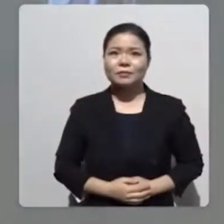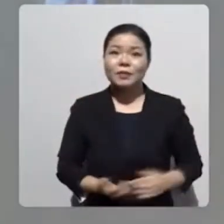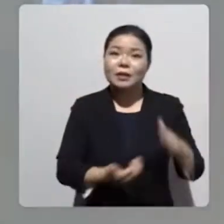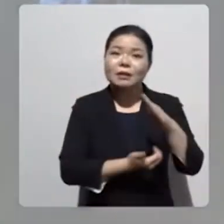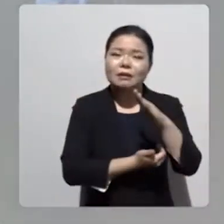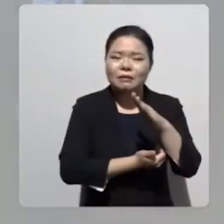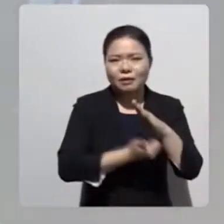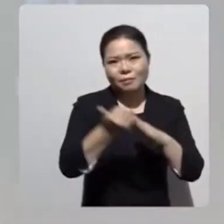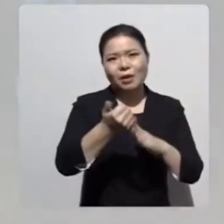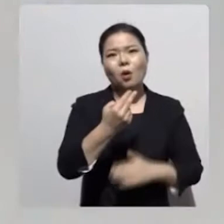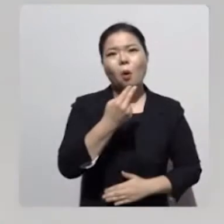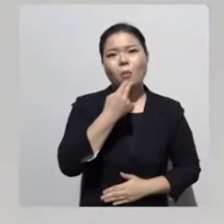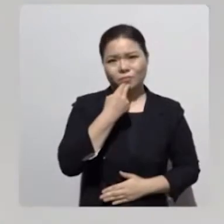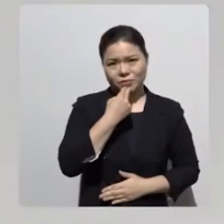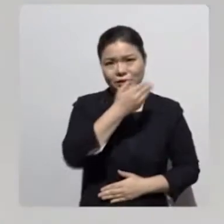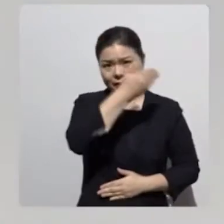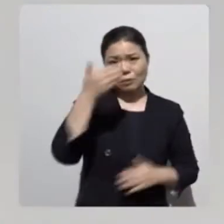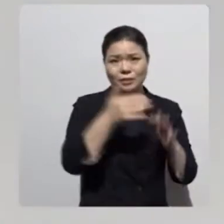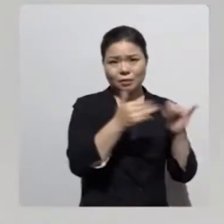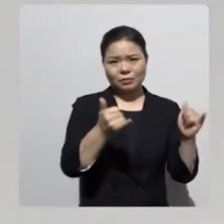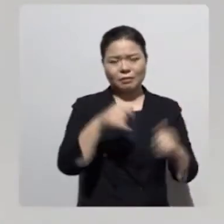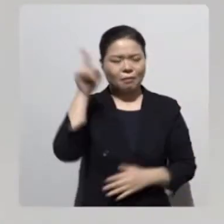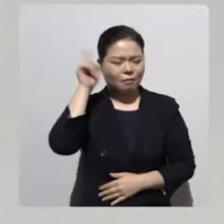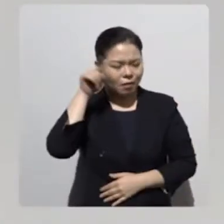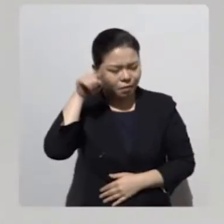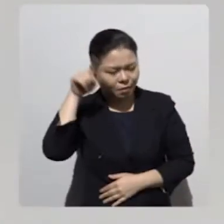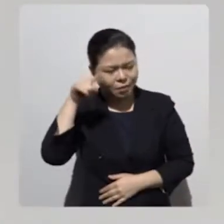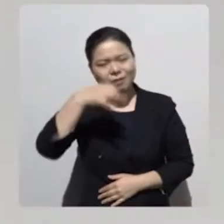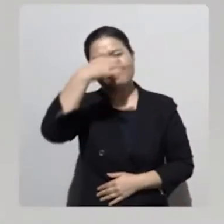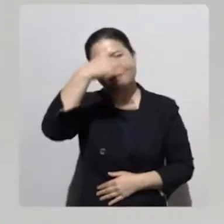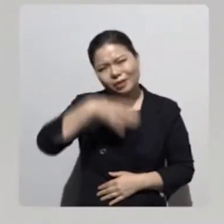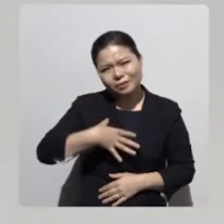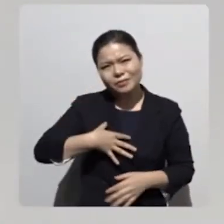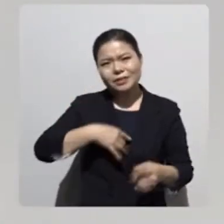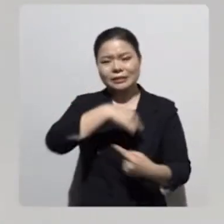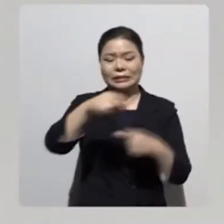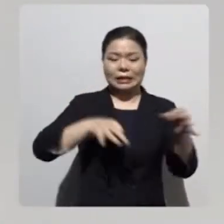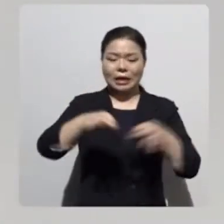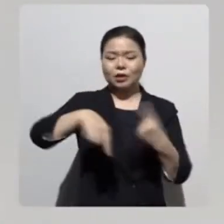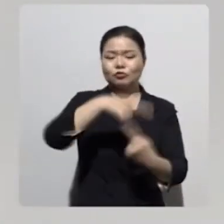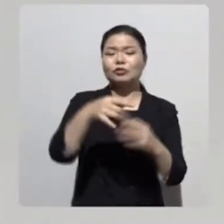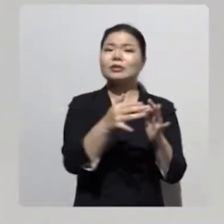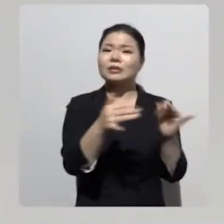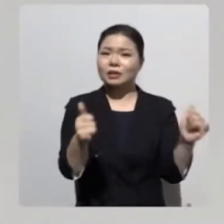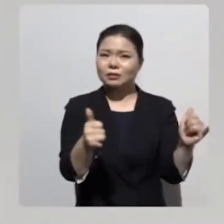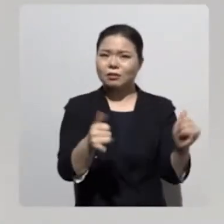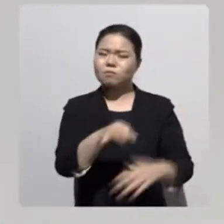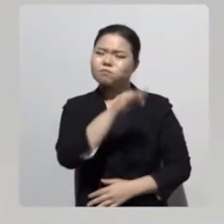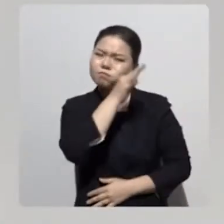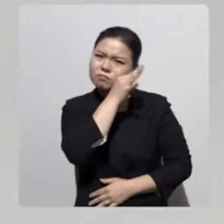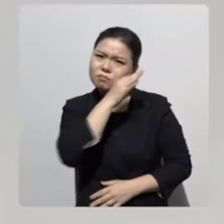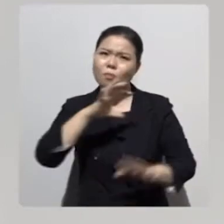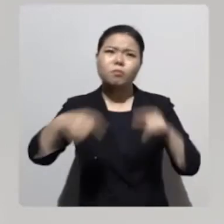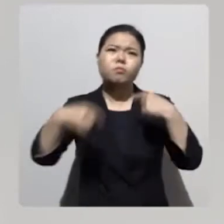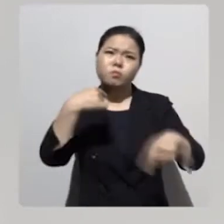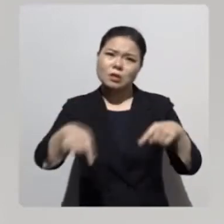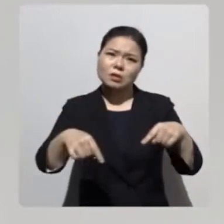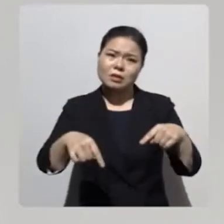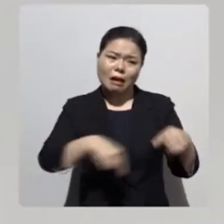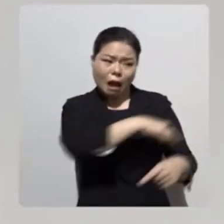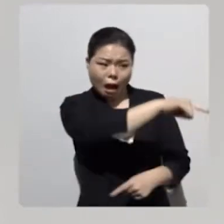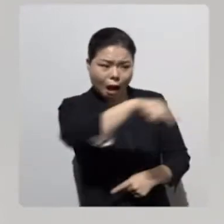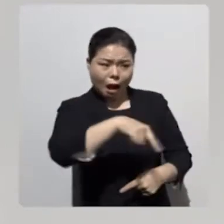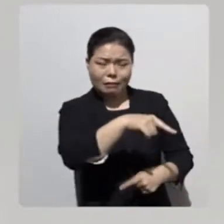희망을 잃은 청년들, 하루하루의 삶이 힘든 소상공인 자영업자들, 부끄러운 정치, 이로